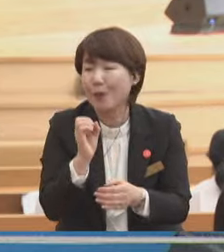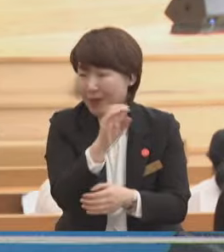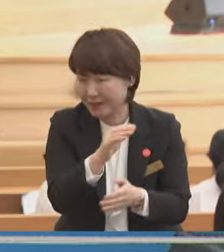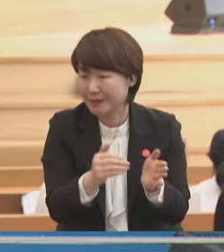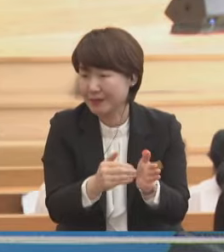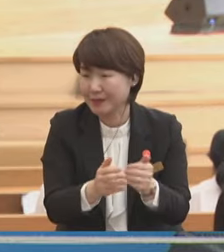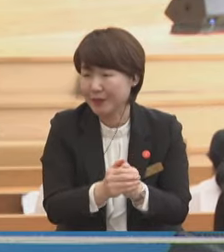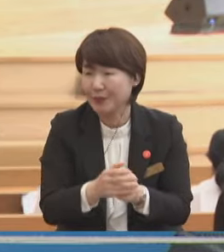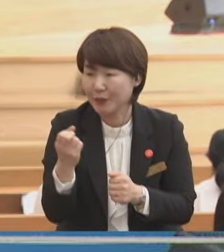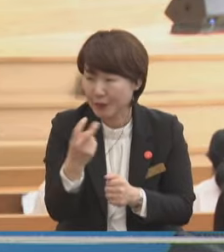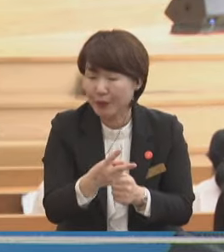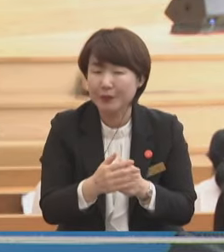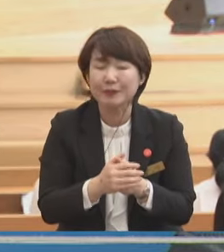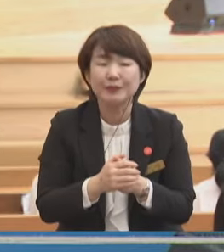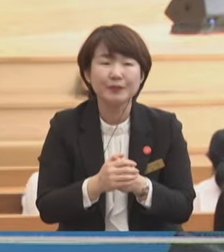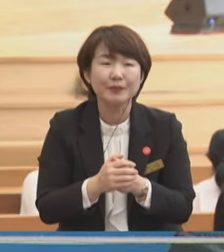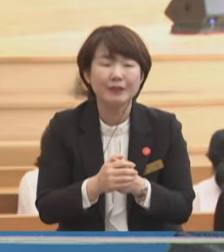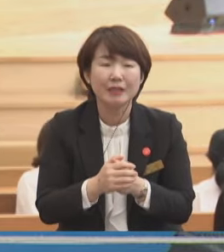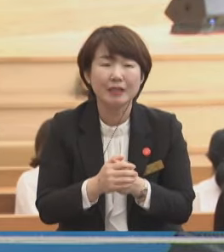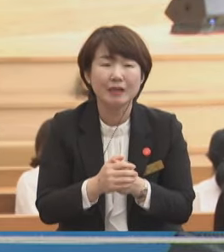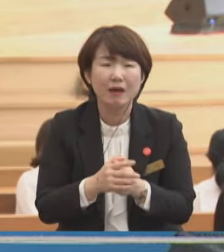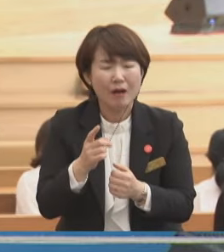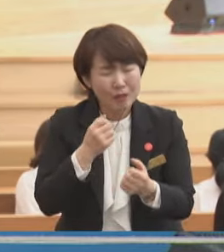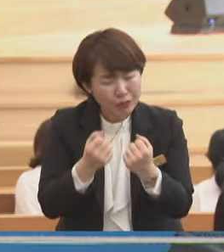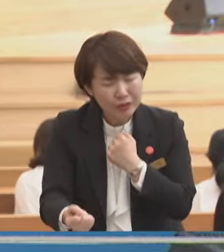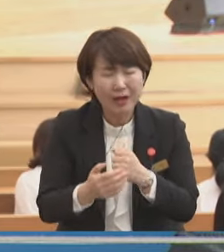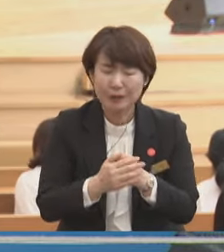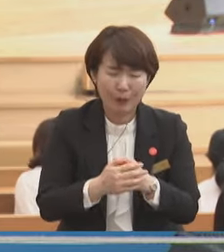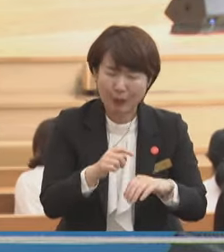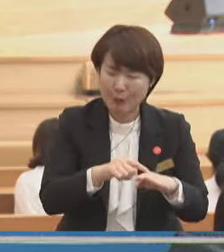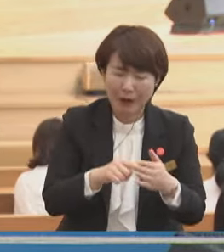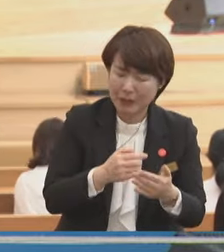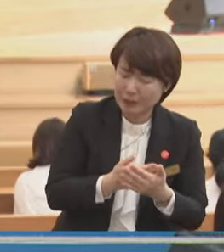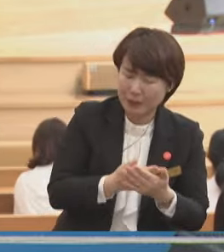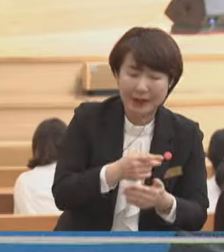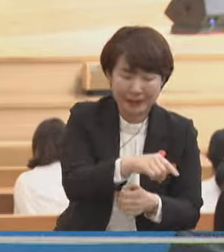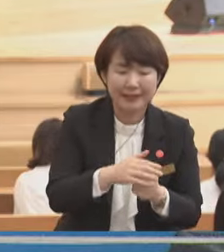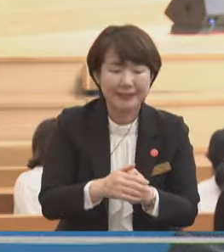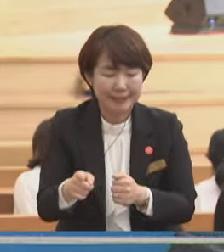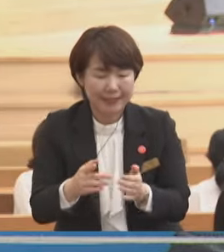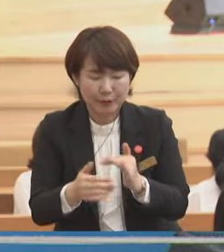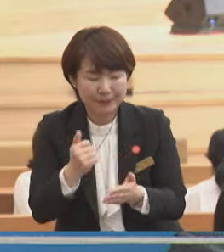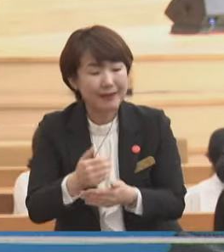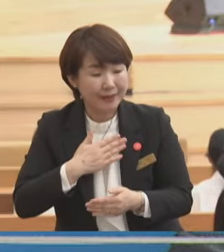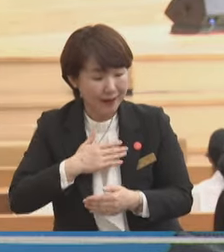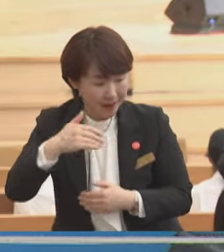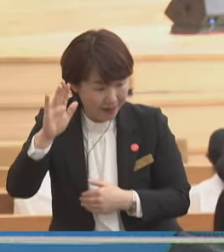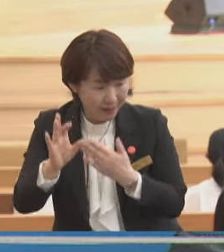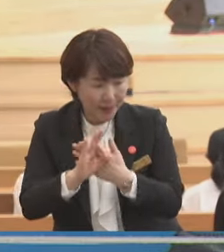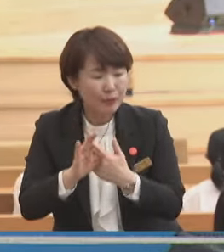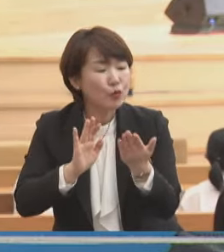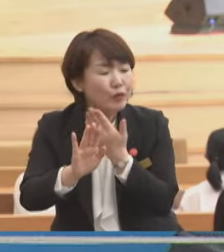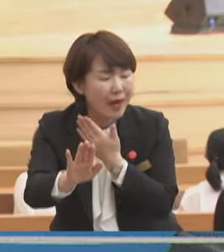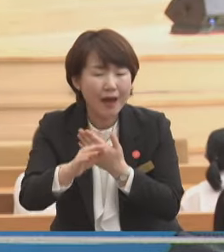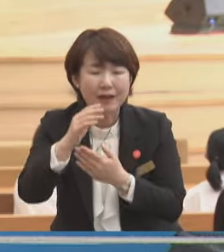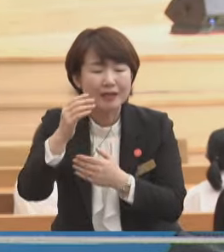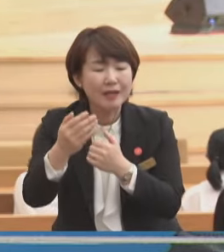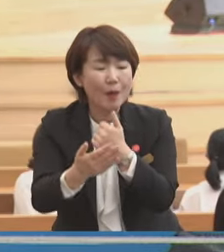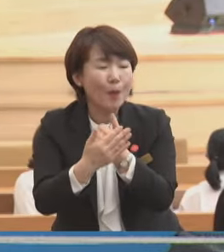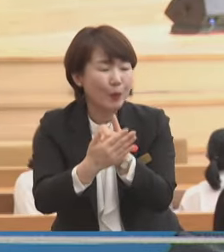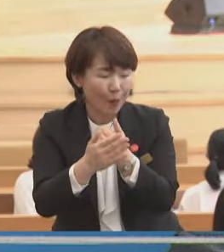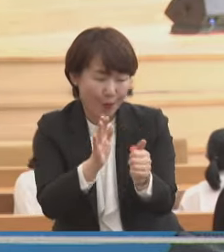뿐만이 아니에요 그래도 마음이 안 놓이니까 내가 가면 보혜사 성령님을 보내주겠다고 그